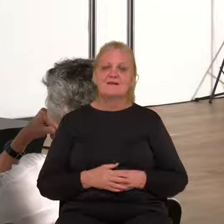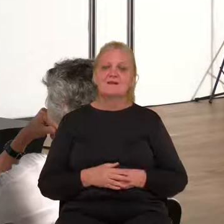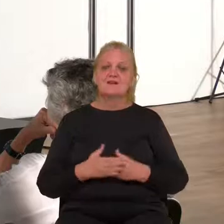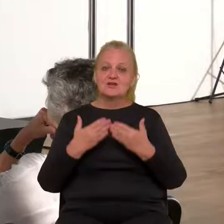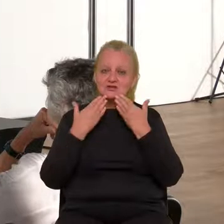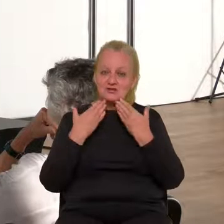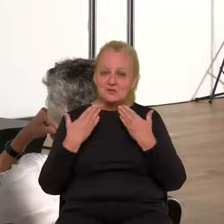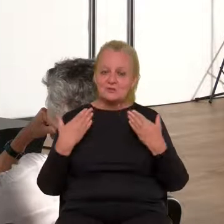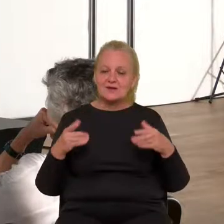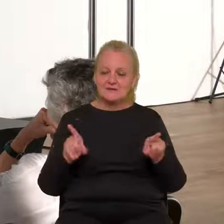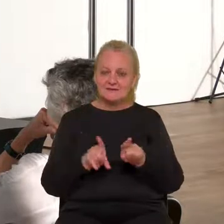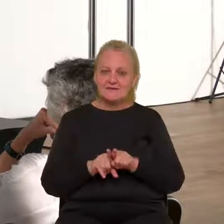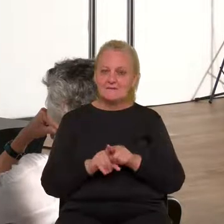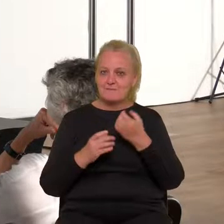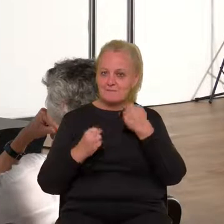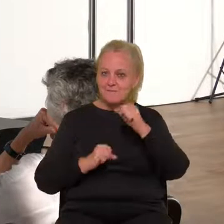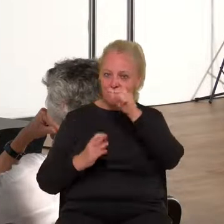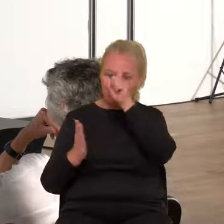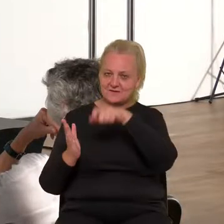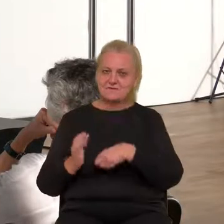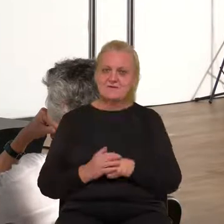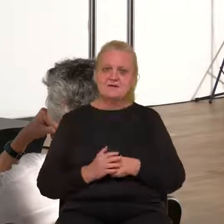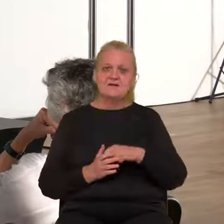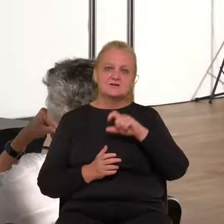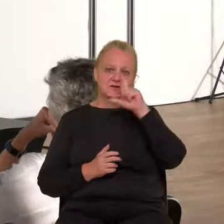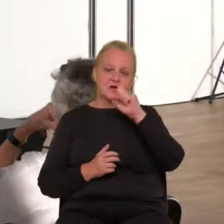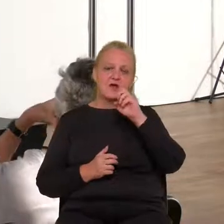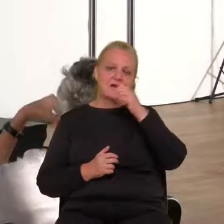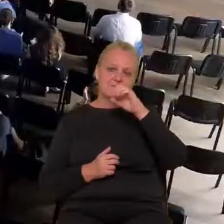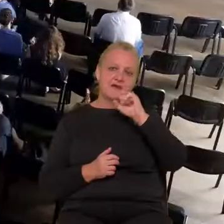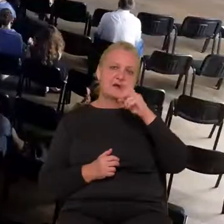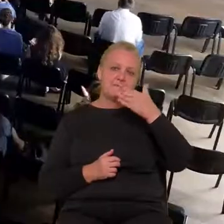naszemu bohaterowi Colum McCandless